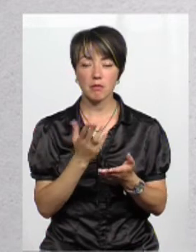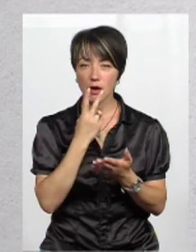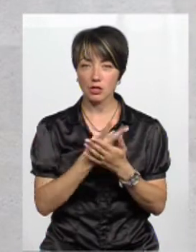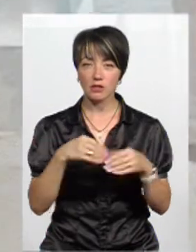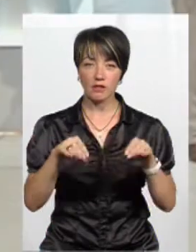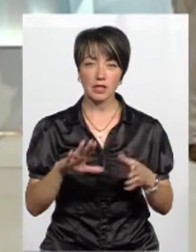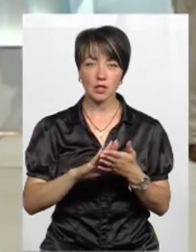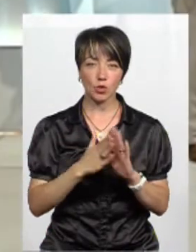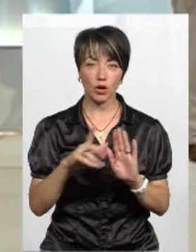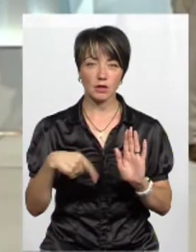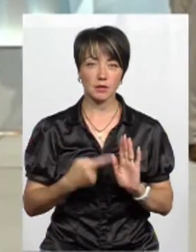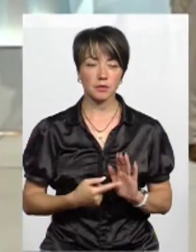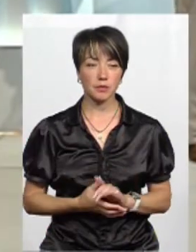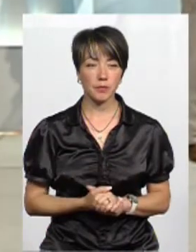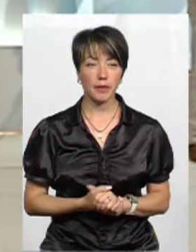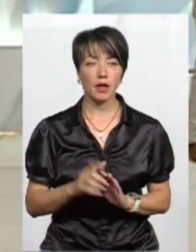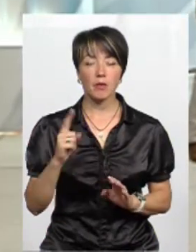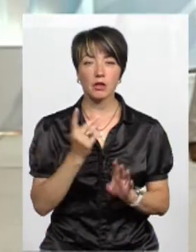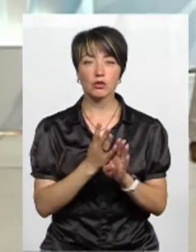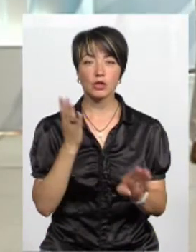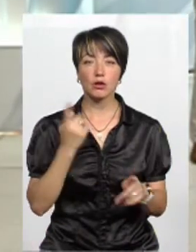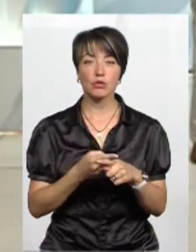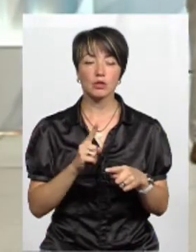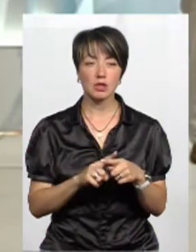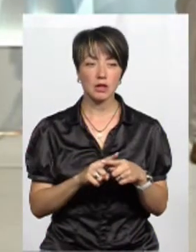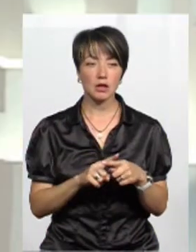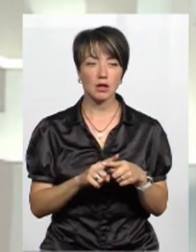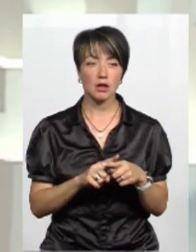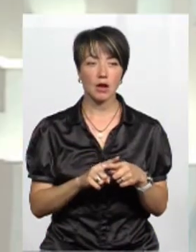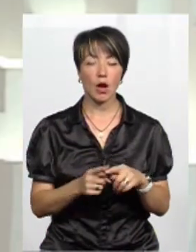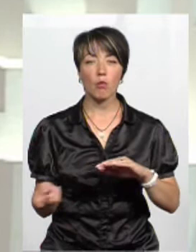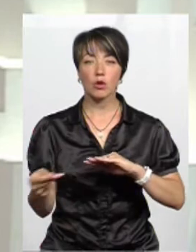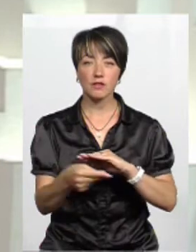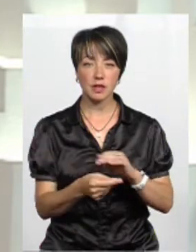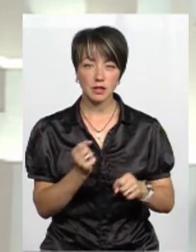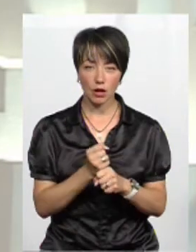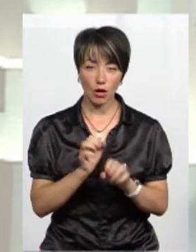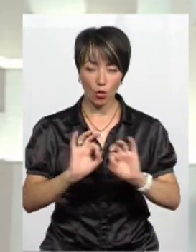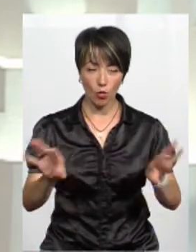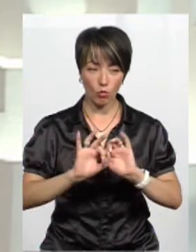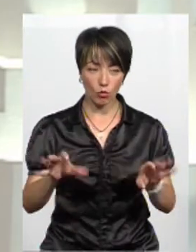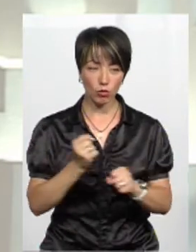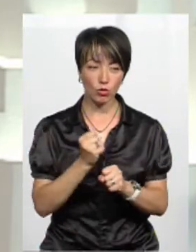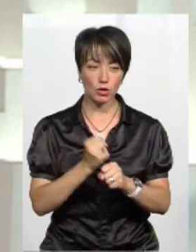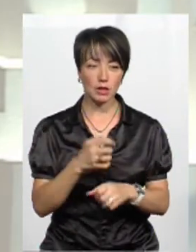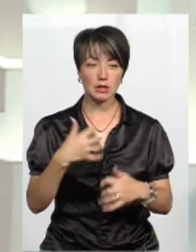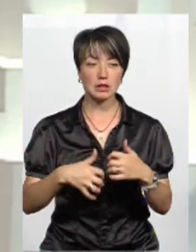із ситуації? Ну, насамперед, це просвітницька робота